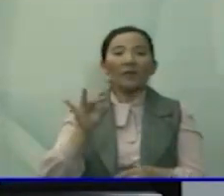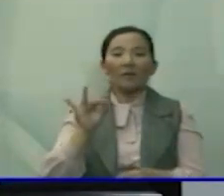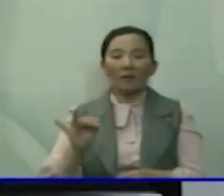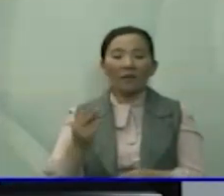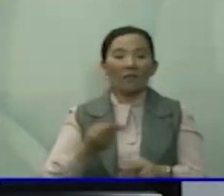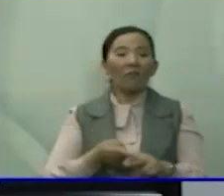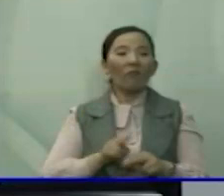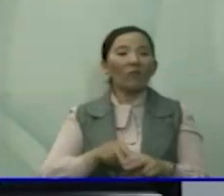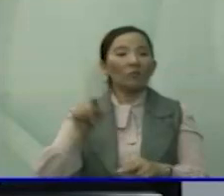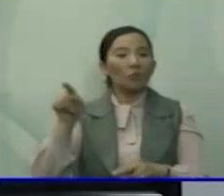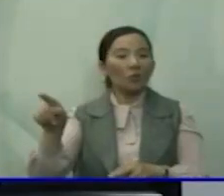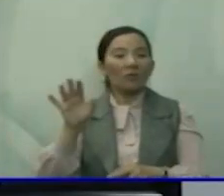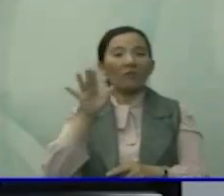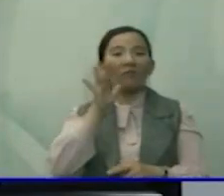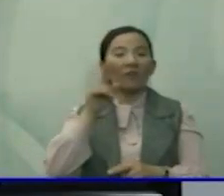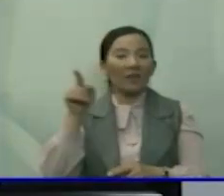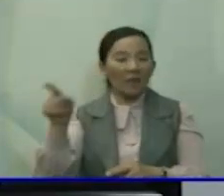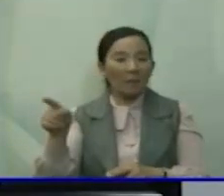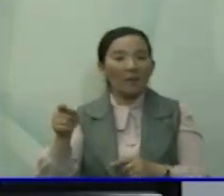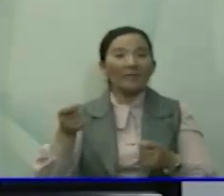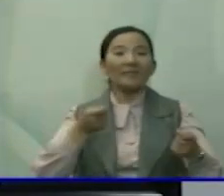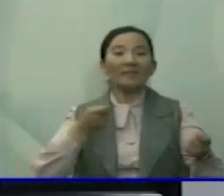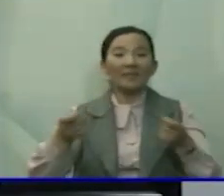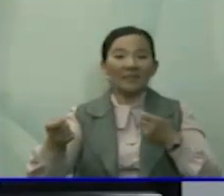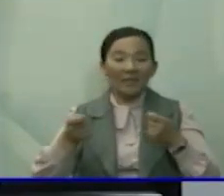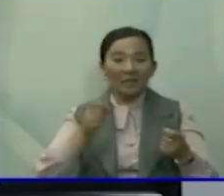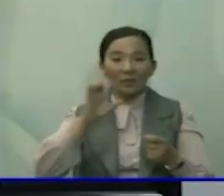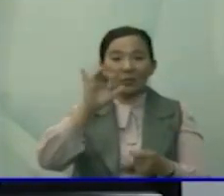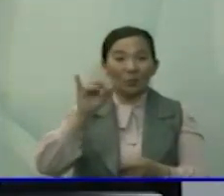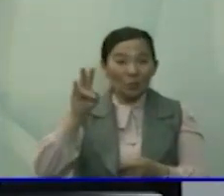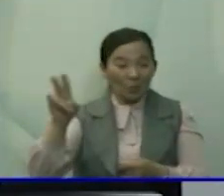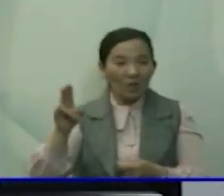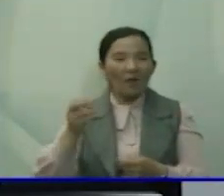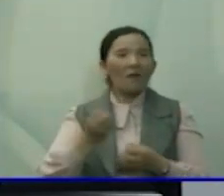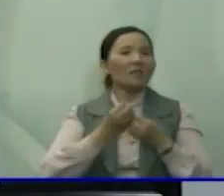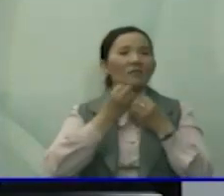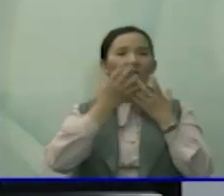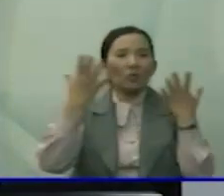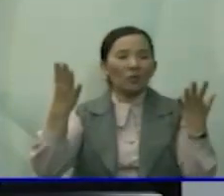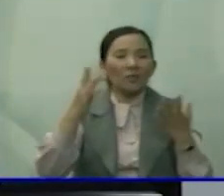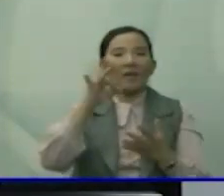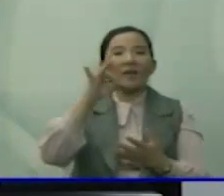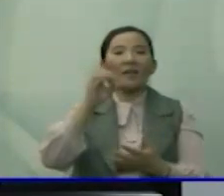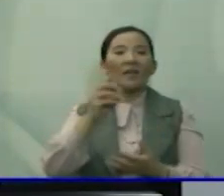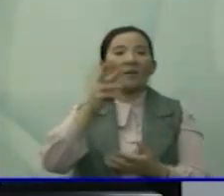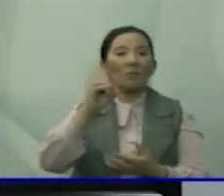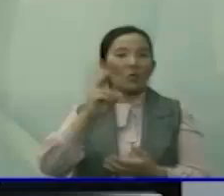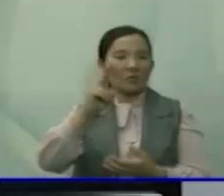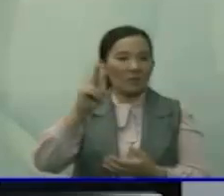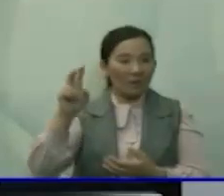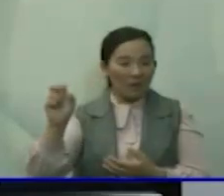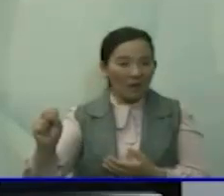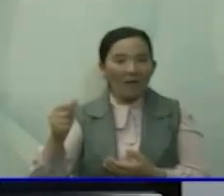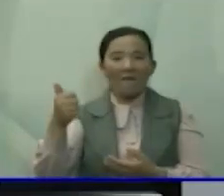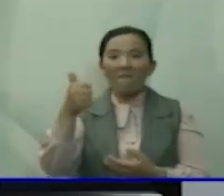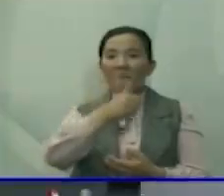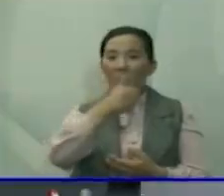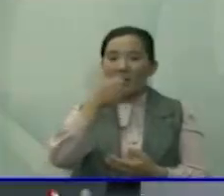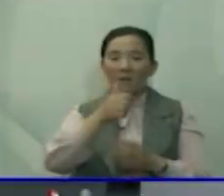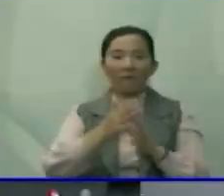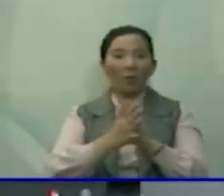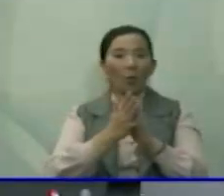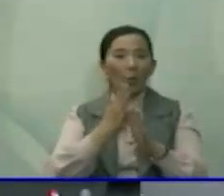эпоху сунской династии расцветает ремесла в городах в первую очередь